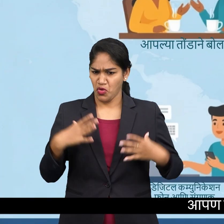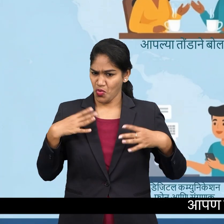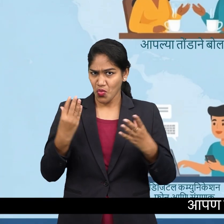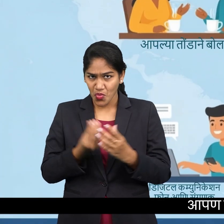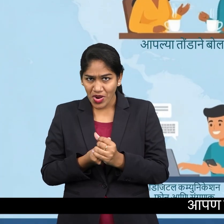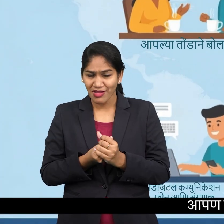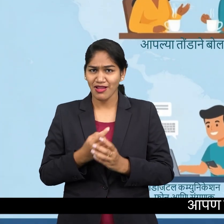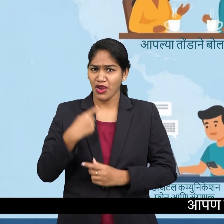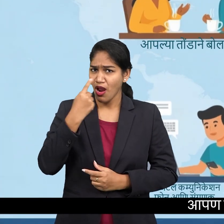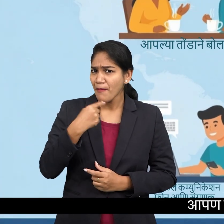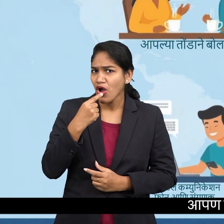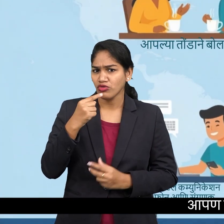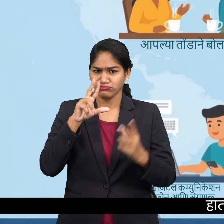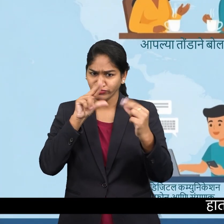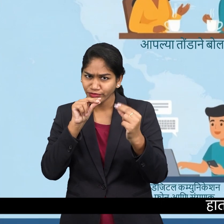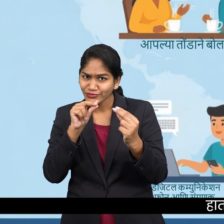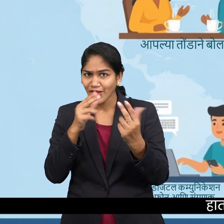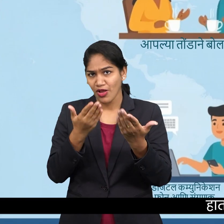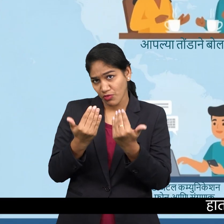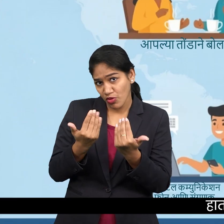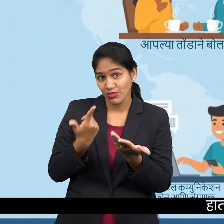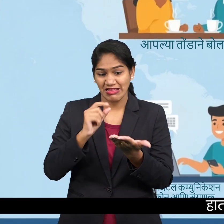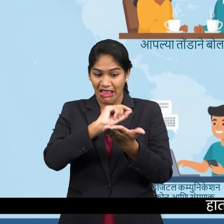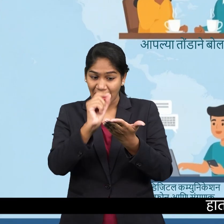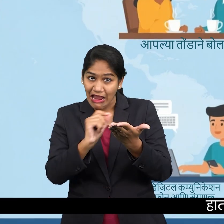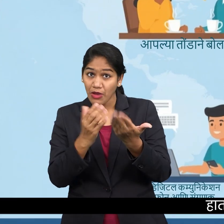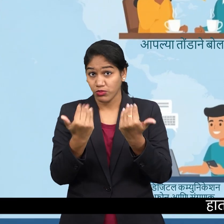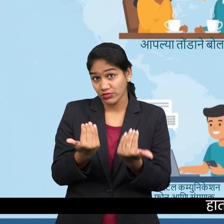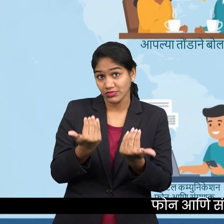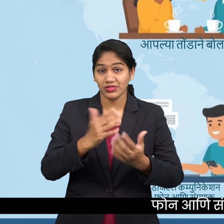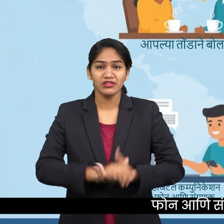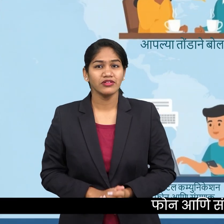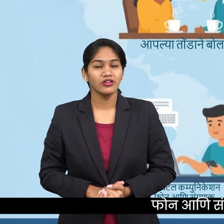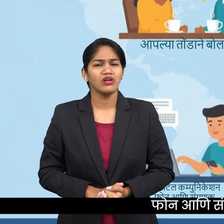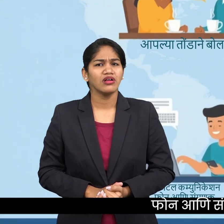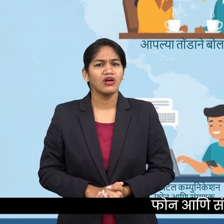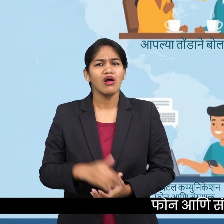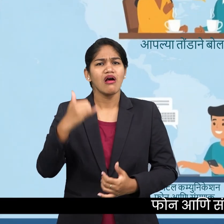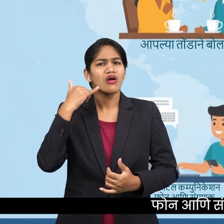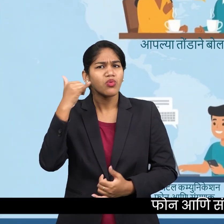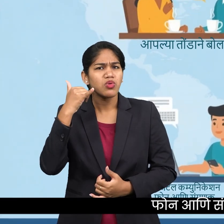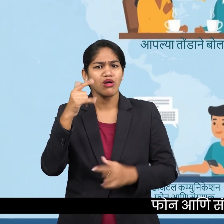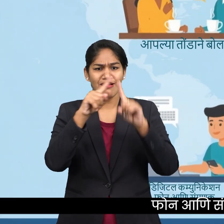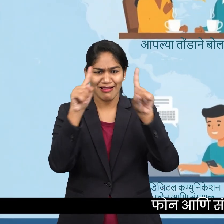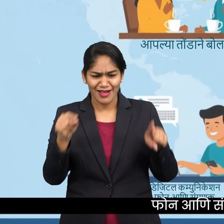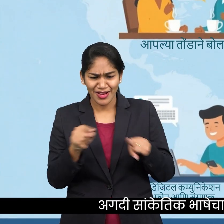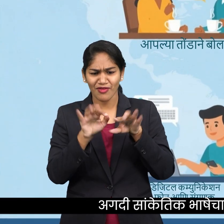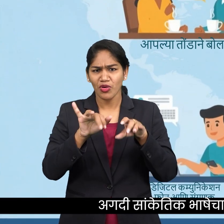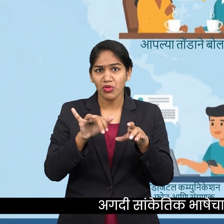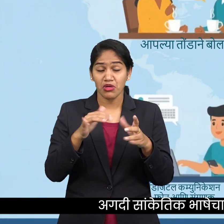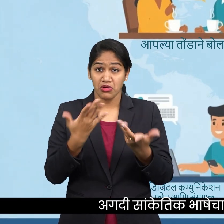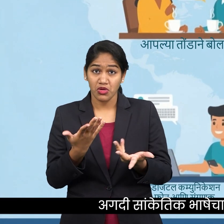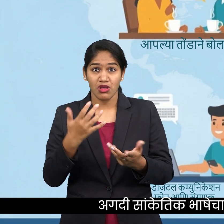आपण तोंडाने बोलू शकतो, हाताने लिहू शकतो, फोन किंवा संगणक वापरू शकतो आणि